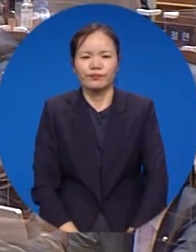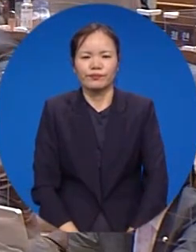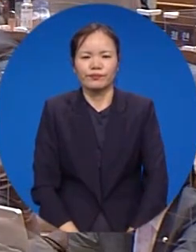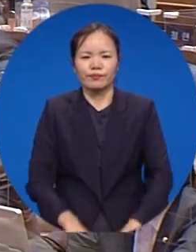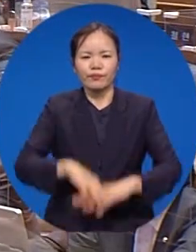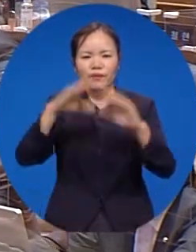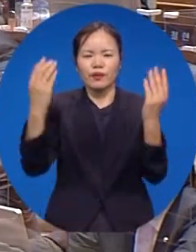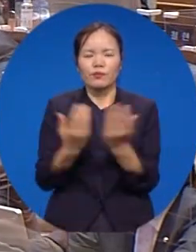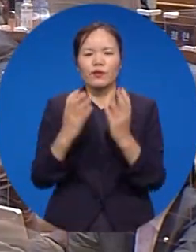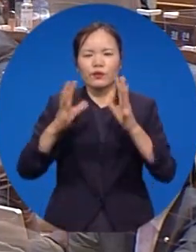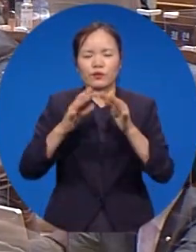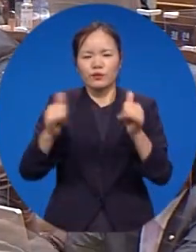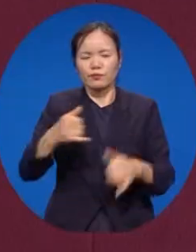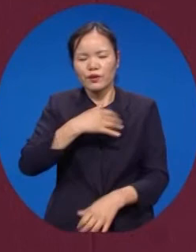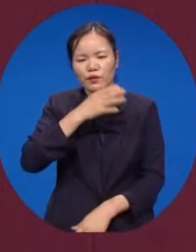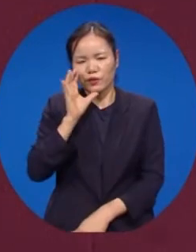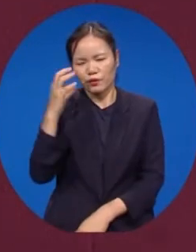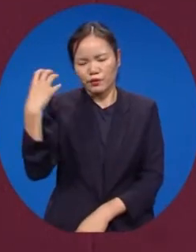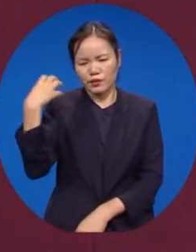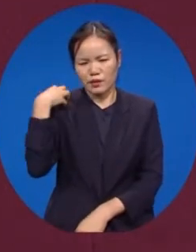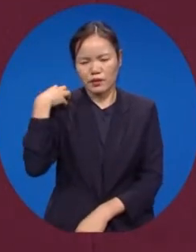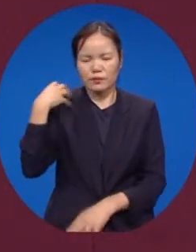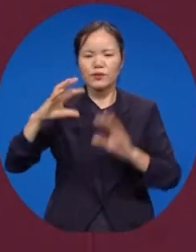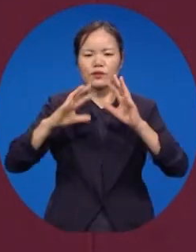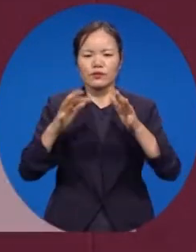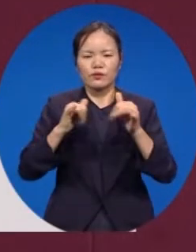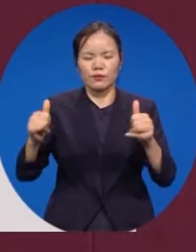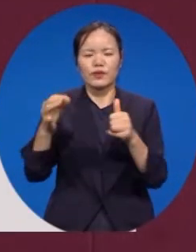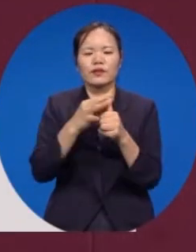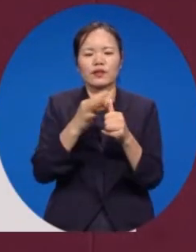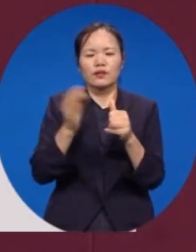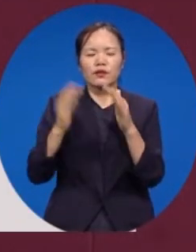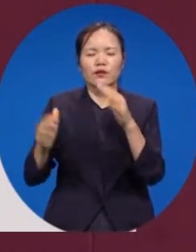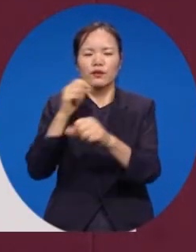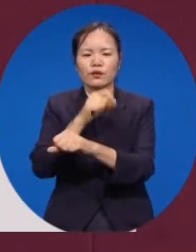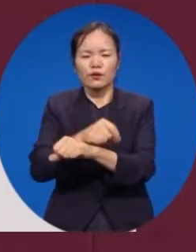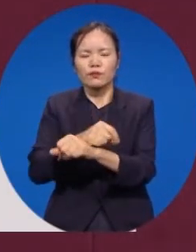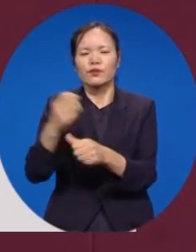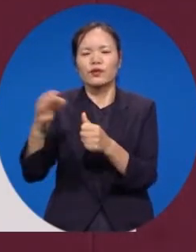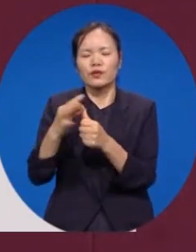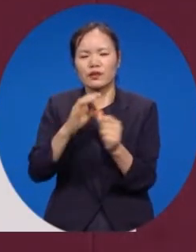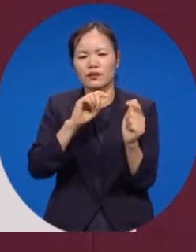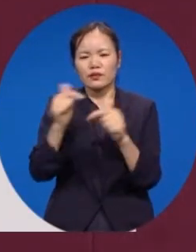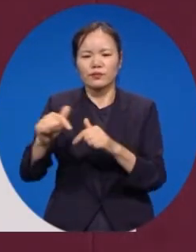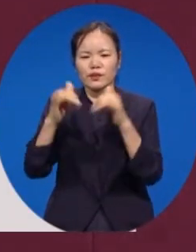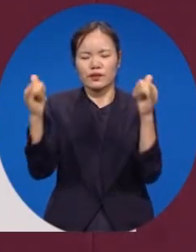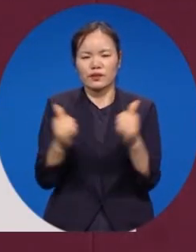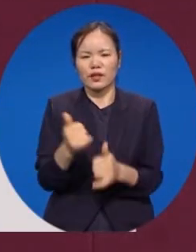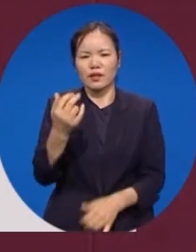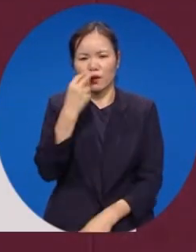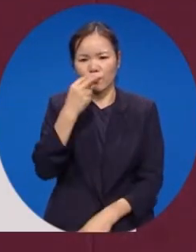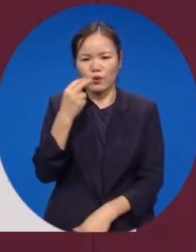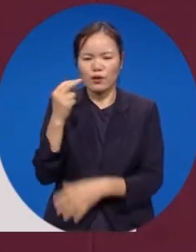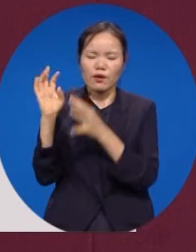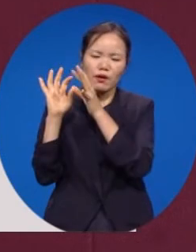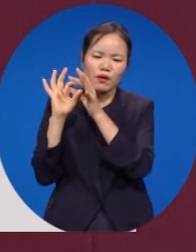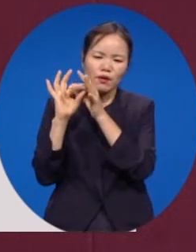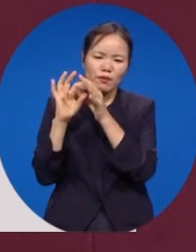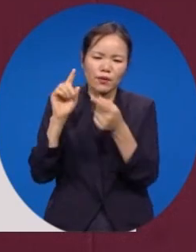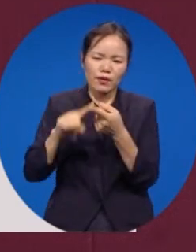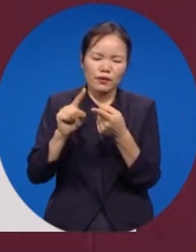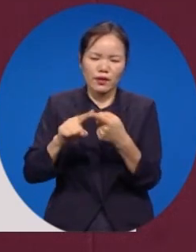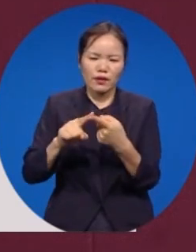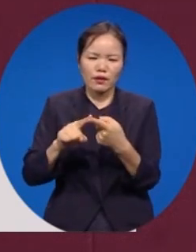전 국민의 노후를 책임질 국민연금과 공무원연금 등 사회보험의 지속 가능성도